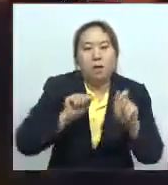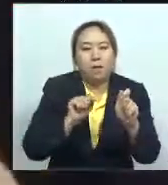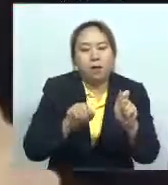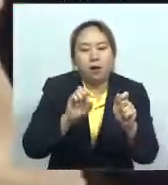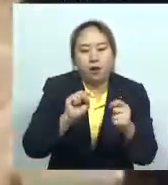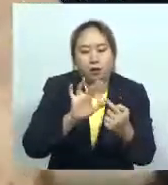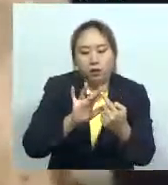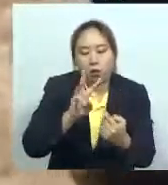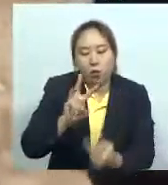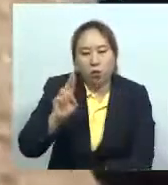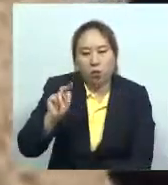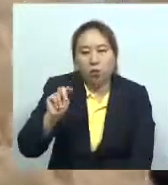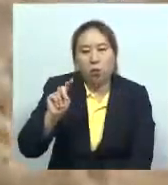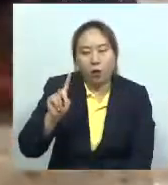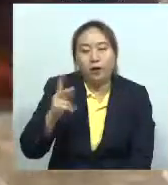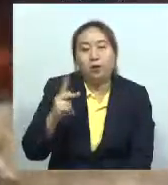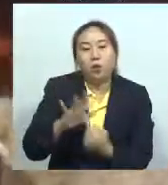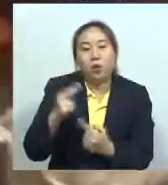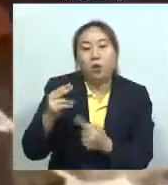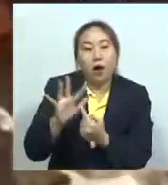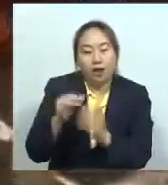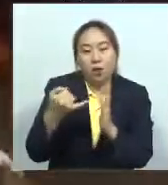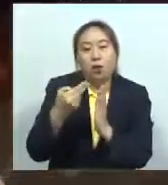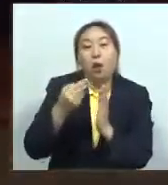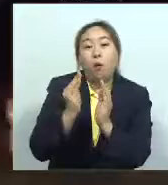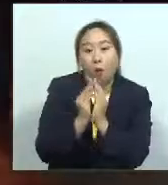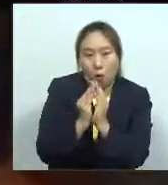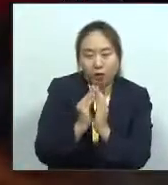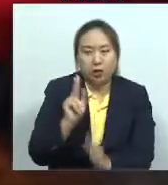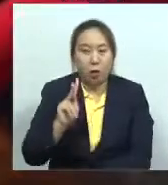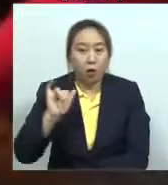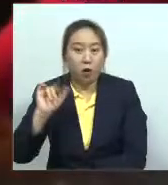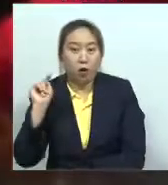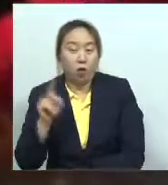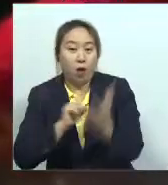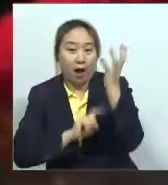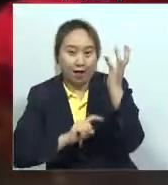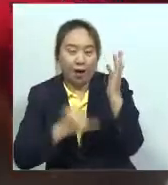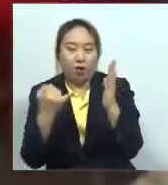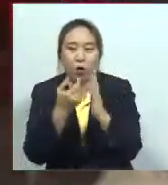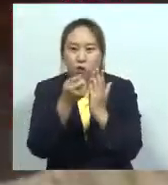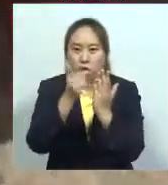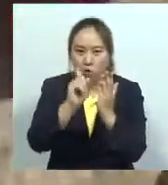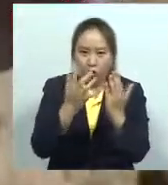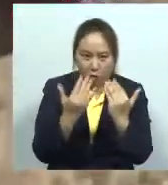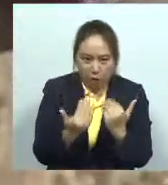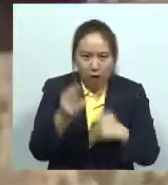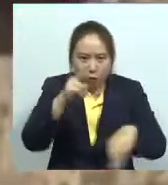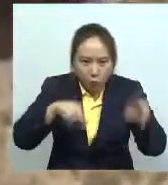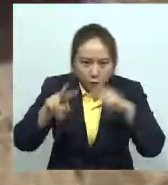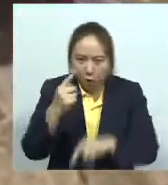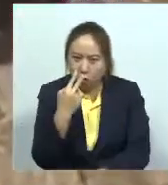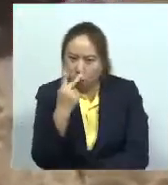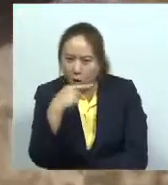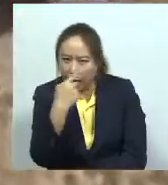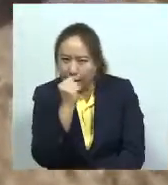ภอสุวรรณคูหาจังหวัดหนองบัวลำพูซึ่งการยางแห่งประเทศไทยจังหวัดอุดรธานีตอนนี้อยู่ระหว่างตรวจสอบหาเกษต